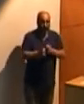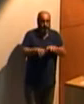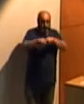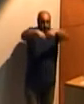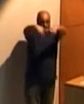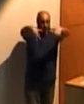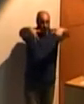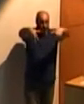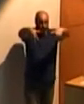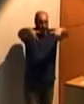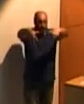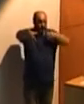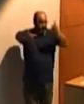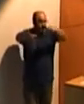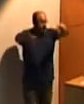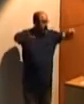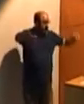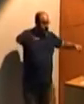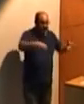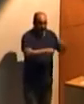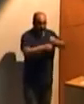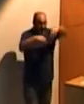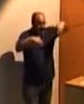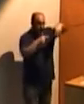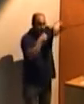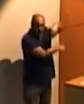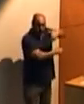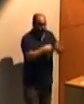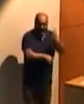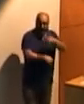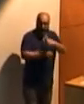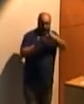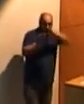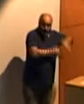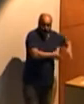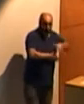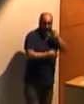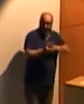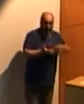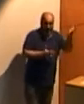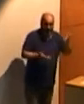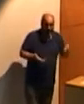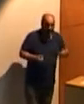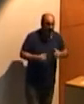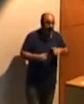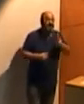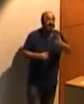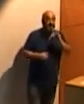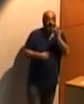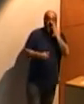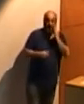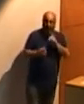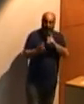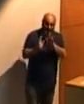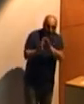et pourquoi pas je voulais dit tout à l'heure se poser la question de savoir si la connaissance fine de ces fonctionnalités du